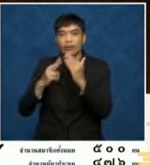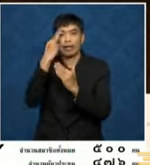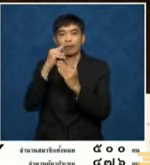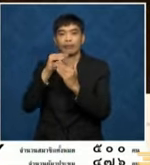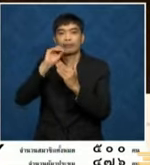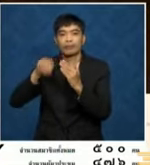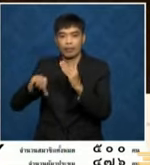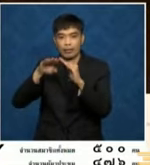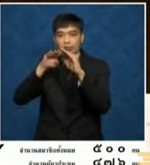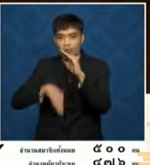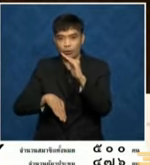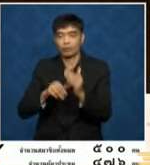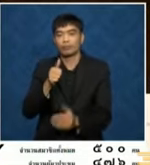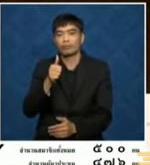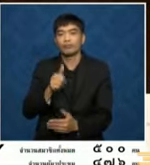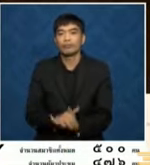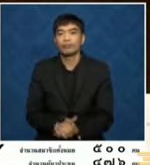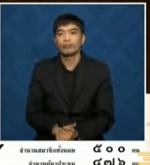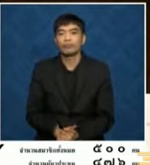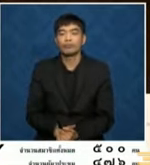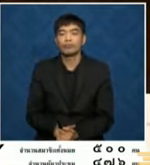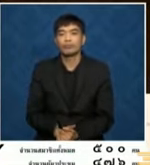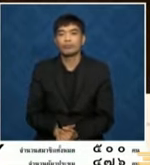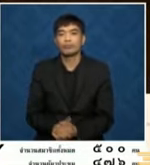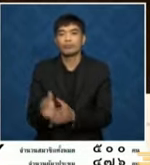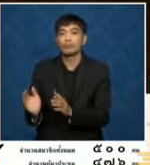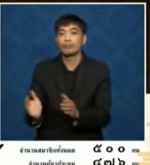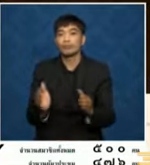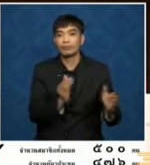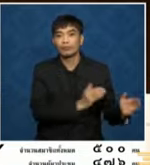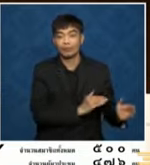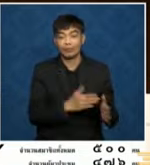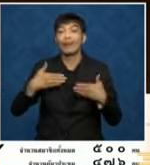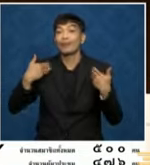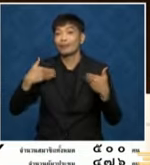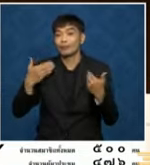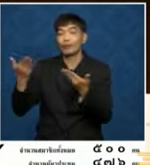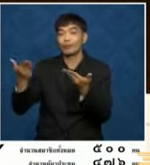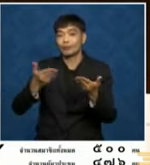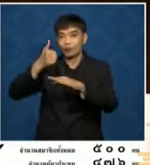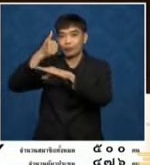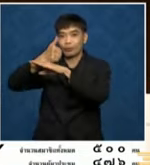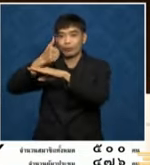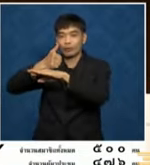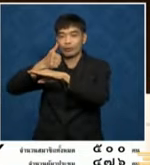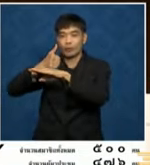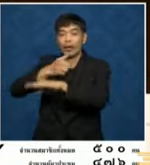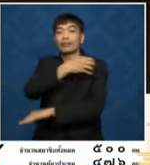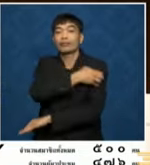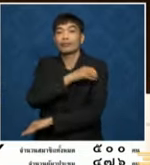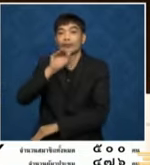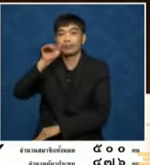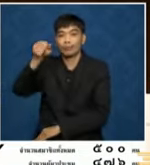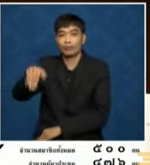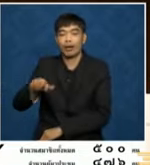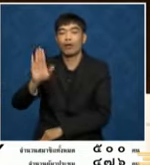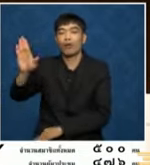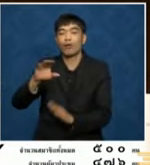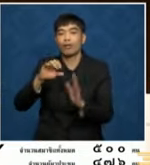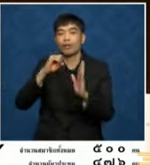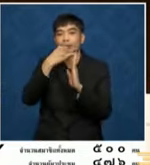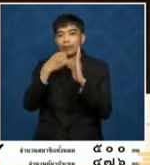ครับ ครับขอบคุณครับสภาผู้แทนราษฎรยินดีต้อนรับคณะผู้บริหารสมาชิกเทศสภาเทศบาลของเทศบาลสงขล